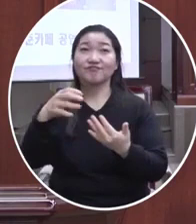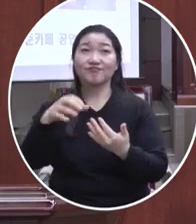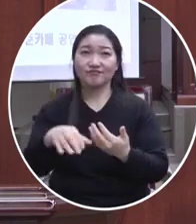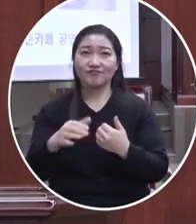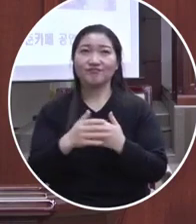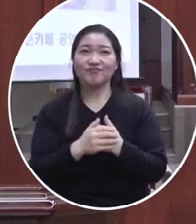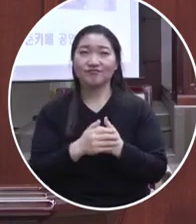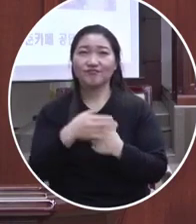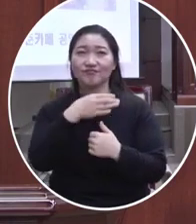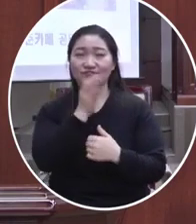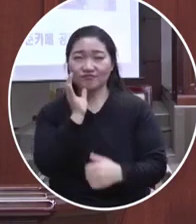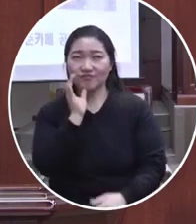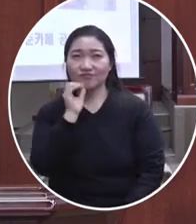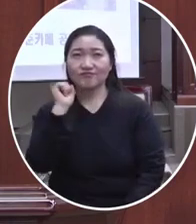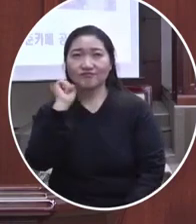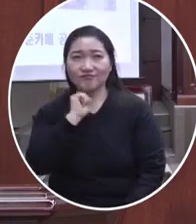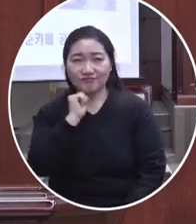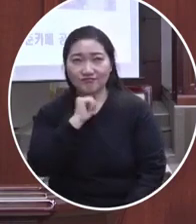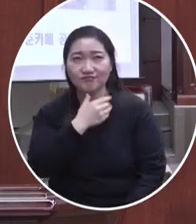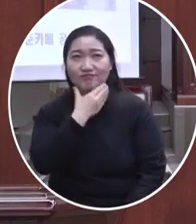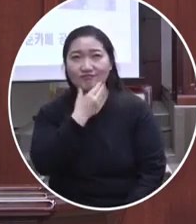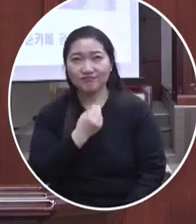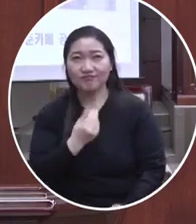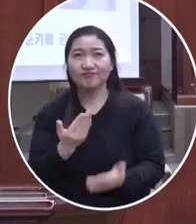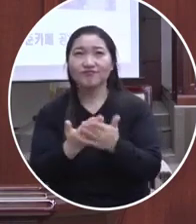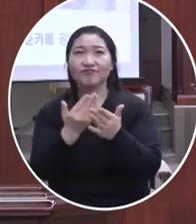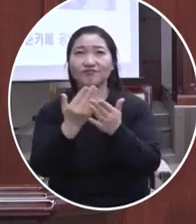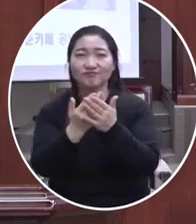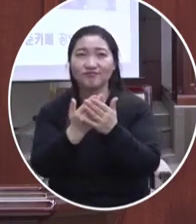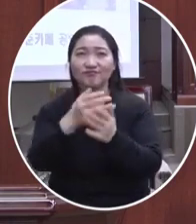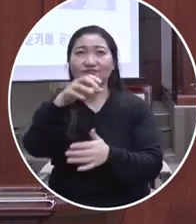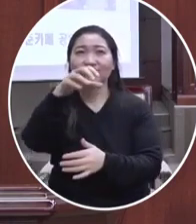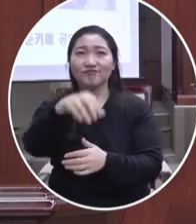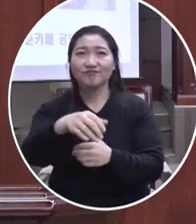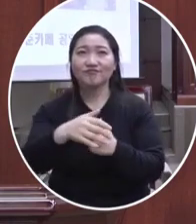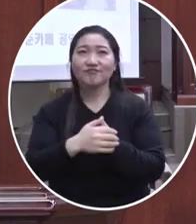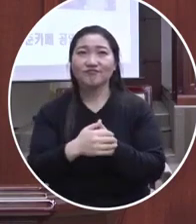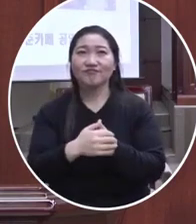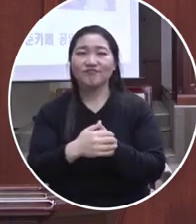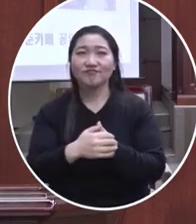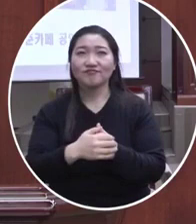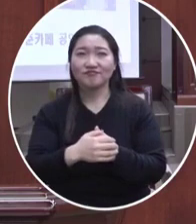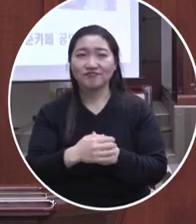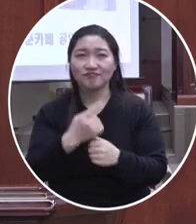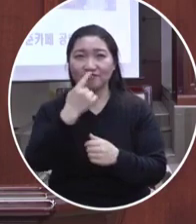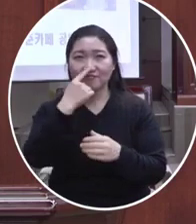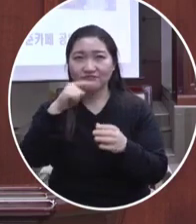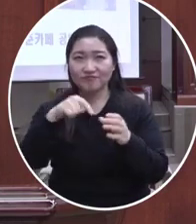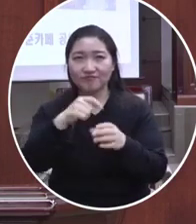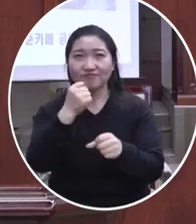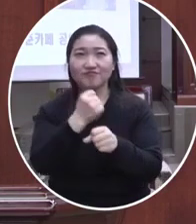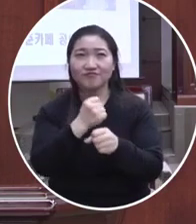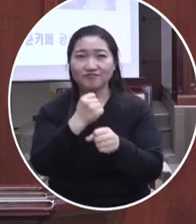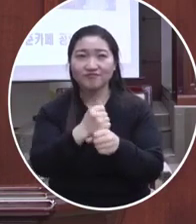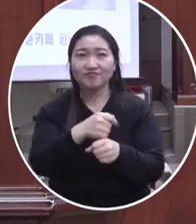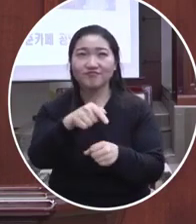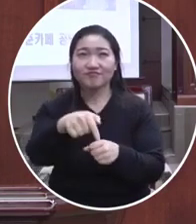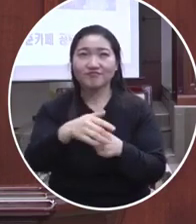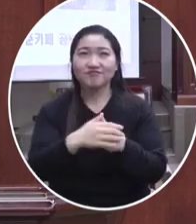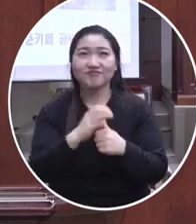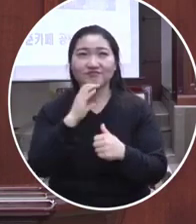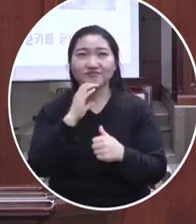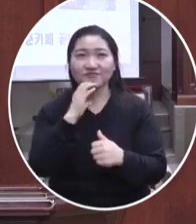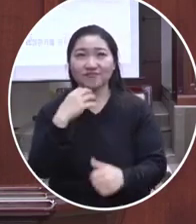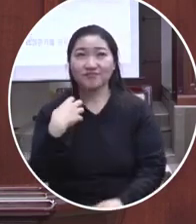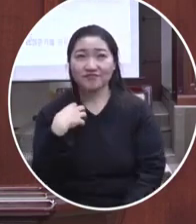휴식 공간을 제공하고 어르신 여가, 복지 증진을 도모하는 곳으로 차와 커피를 판매하는 카페